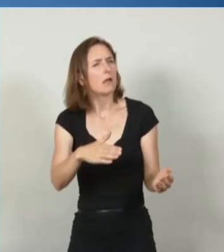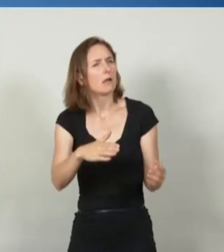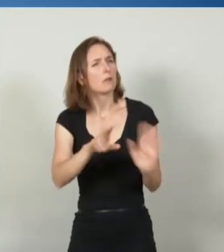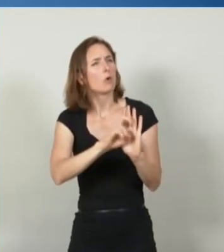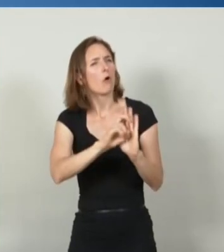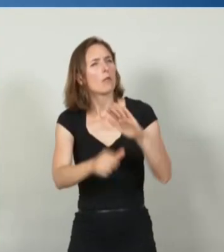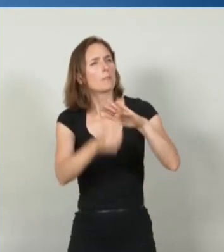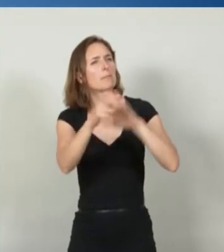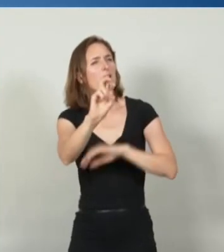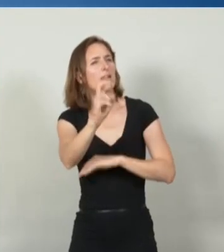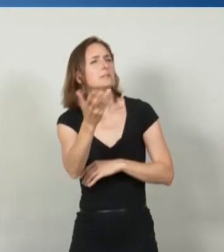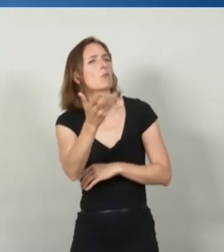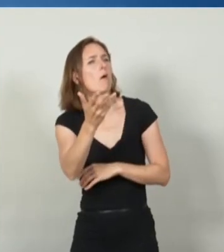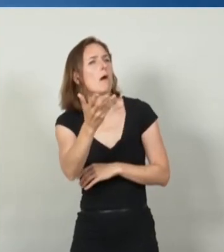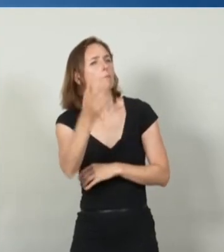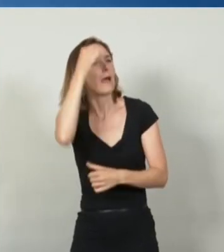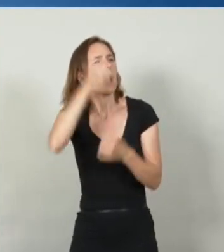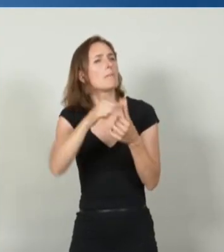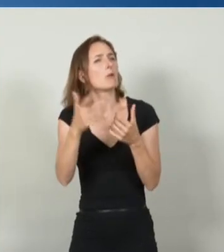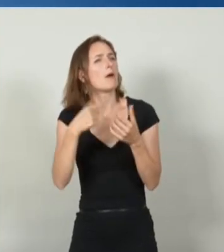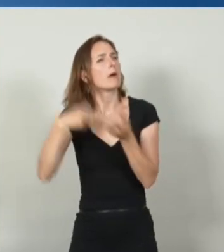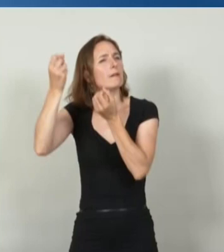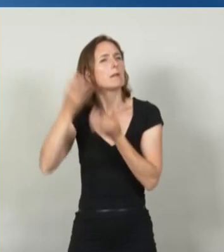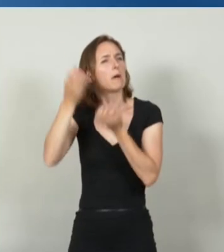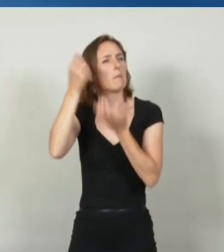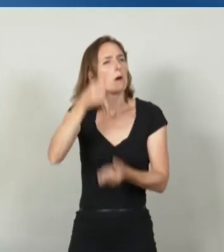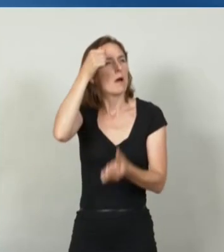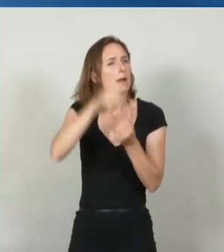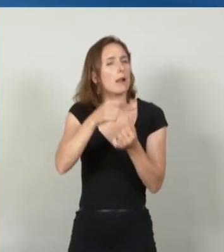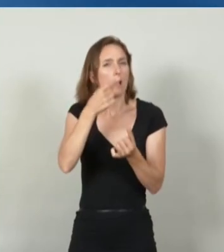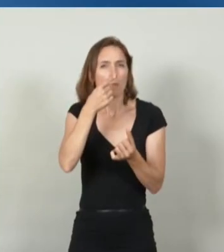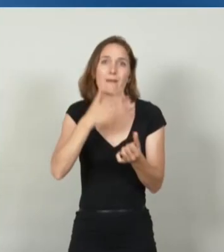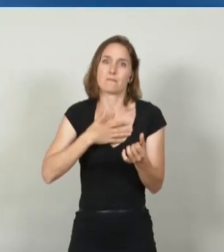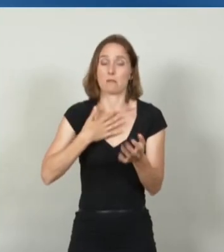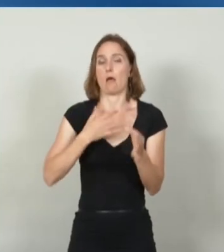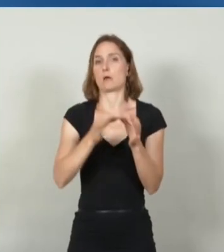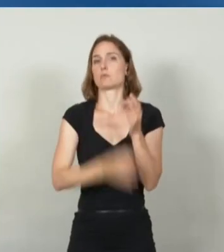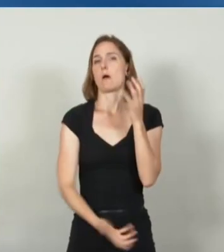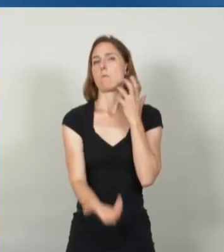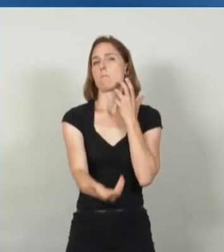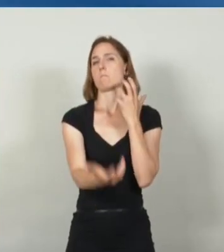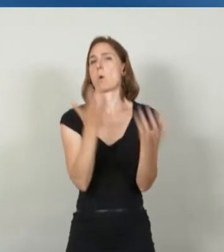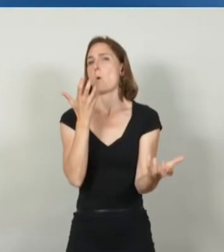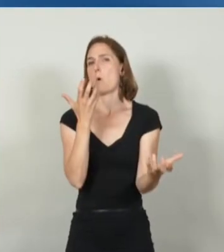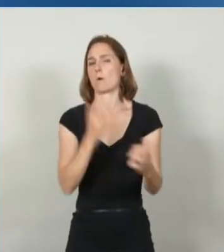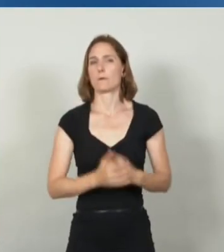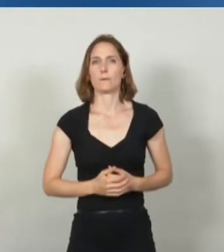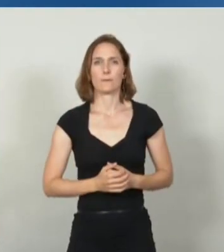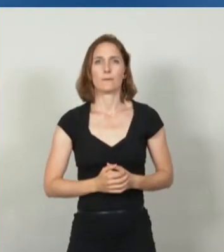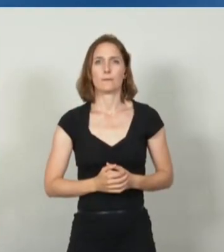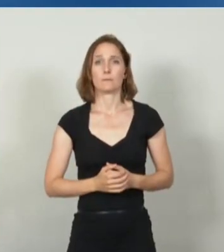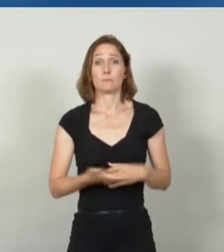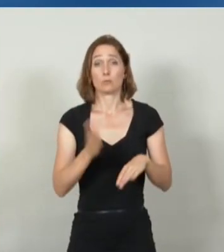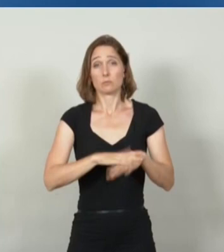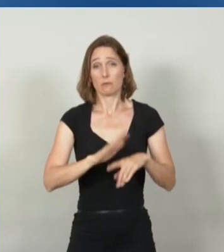il se souviennent s'ils connaissent Grenoble capitale verte je pense que les résultats pour le coup seraient tout à fait édifiant et forcément